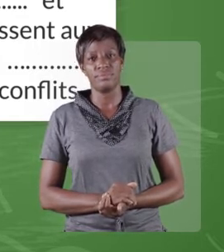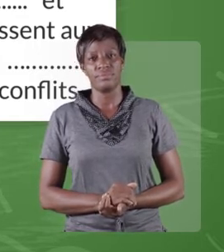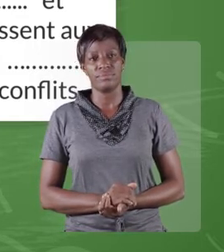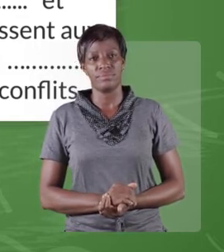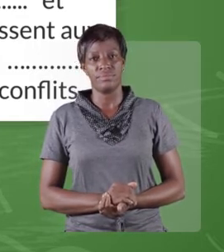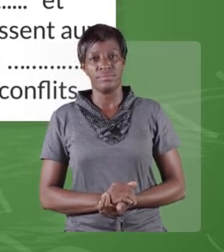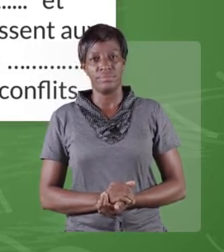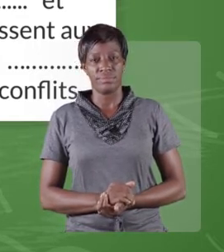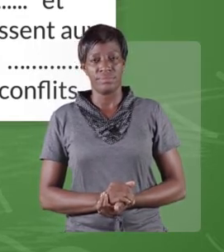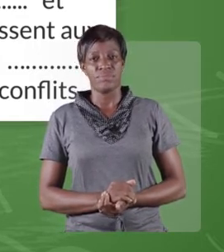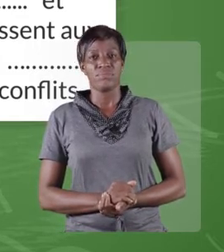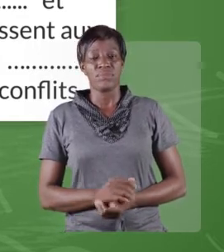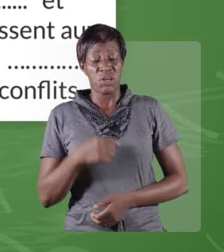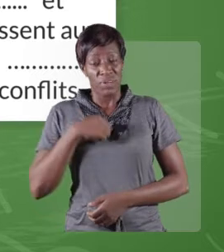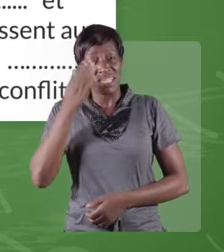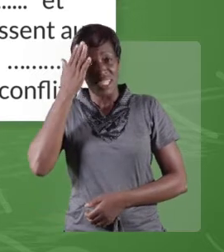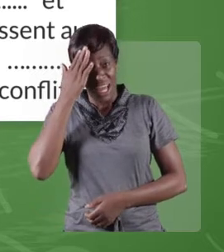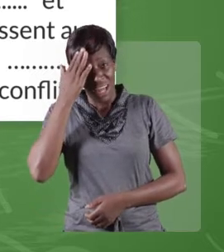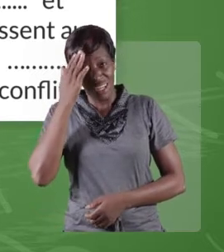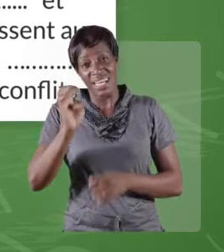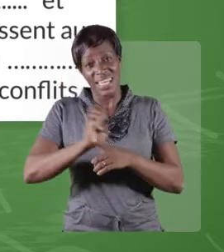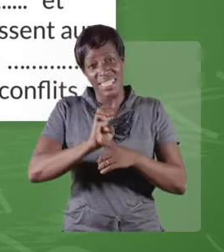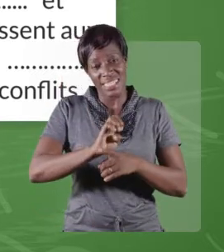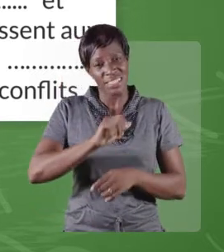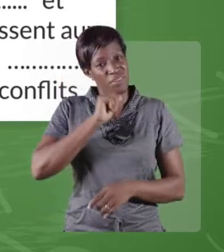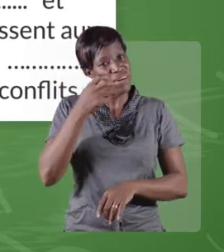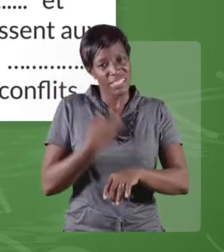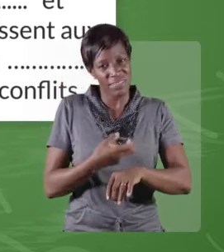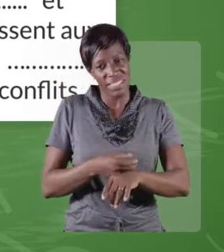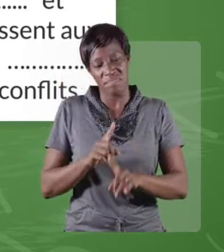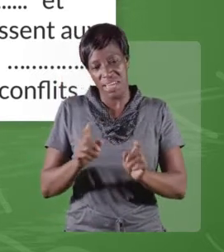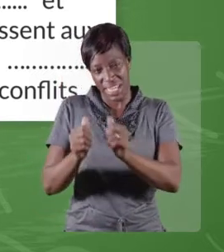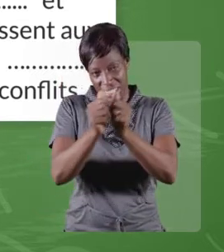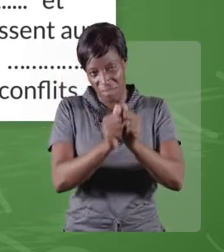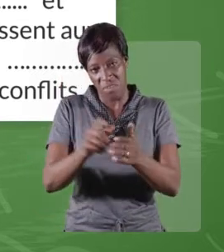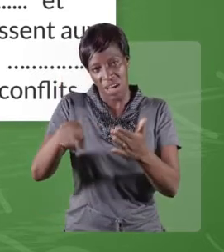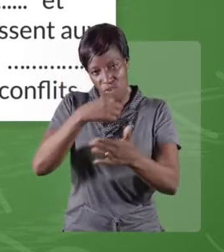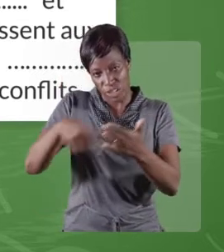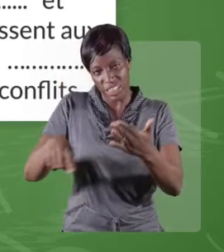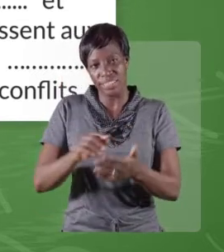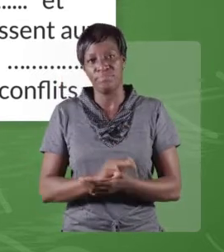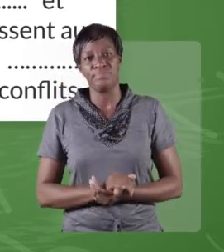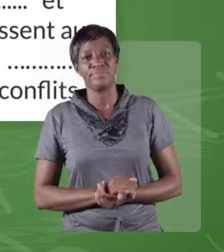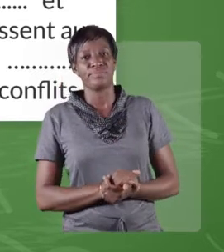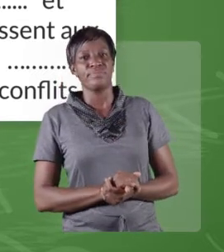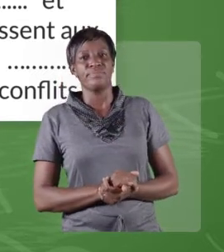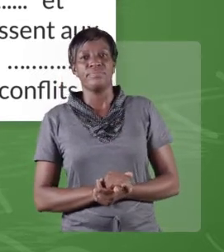Je sais que l'exercice n'a pas été difficile, mais ensemble, faisons la correction.